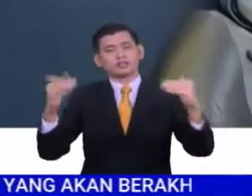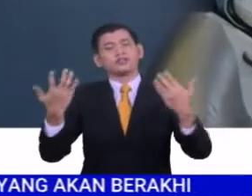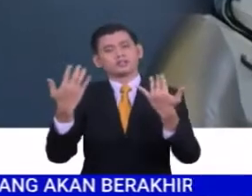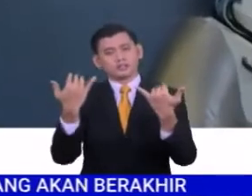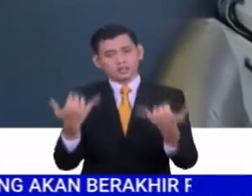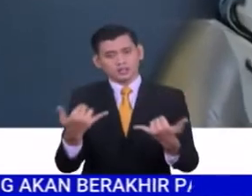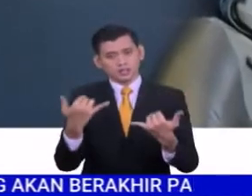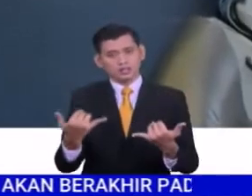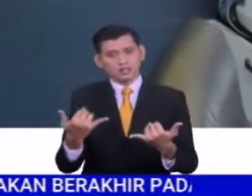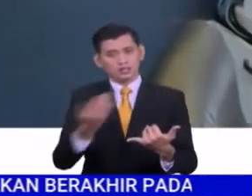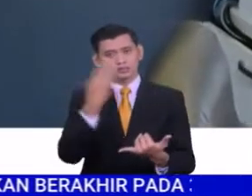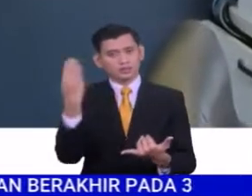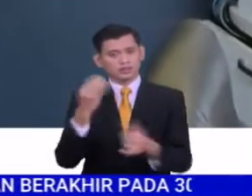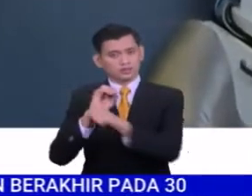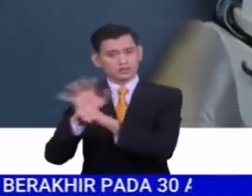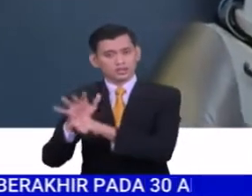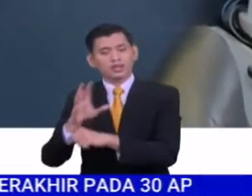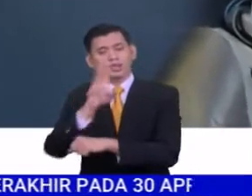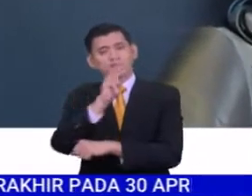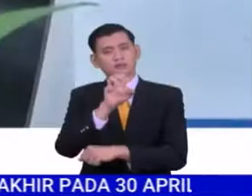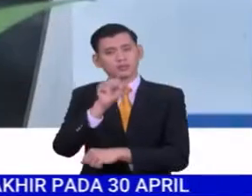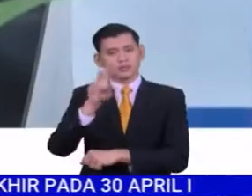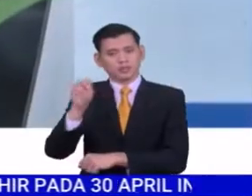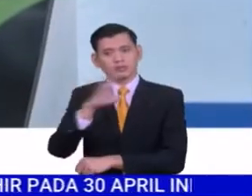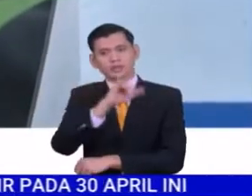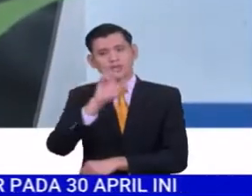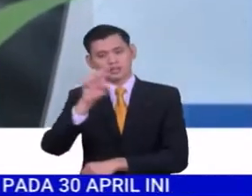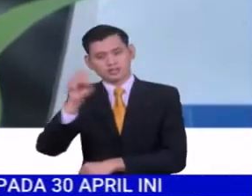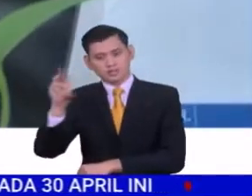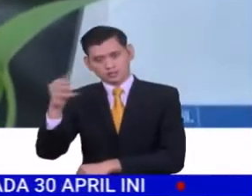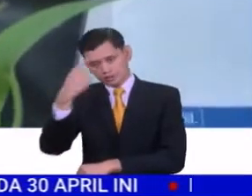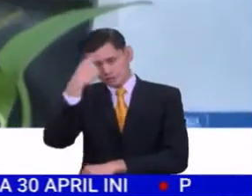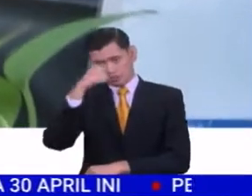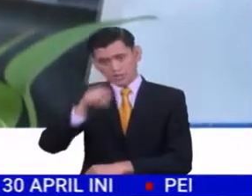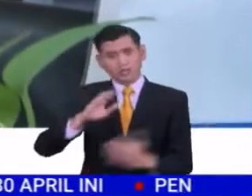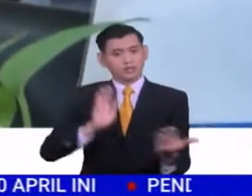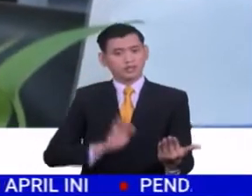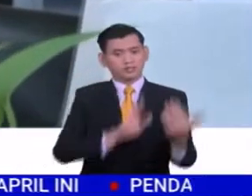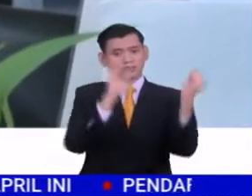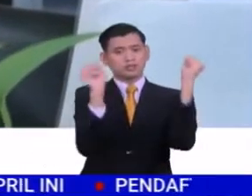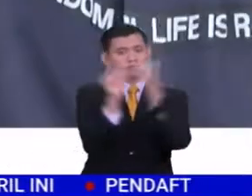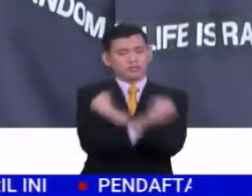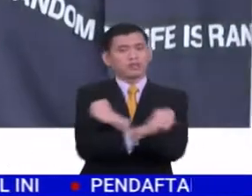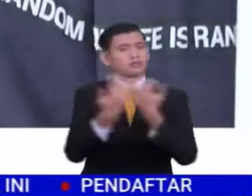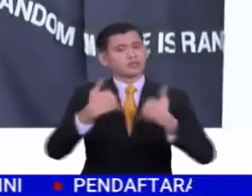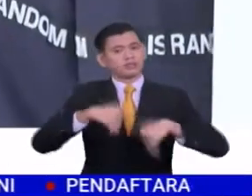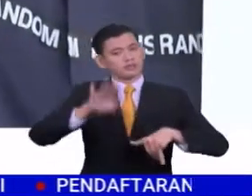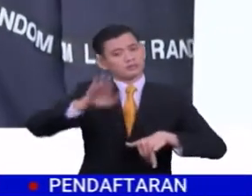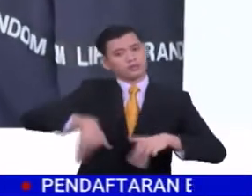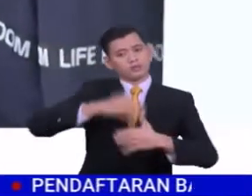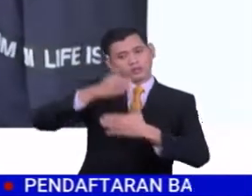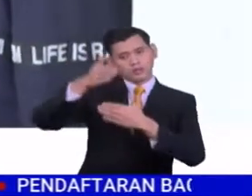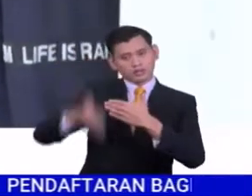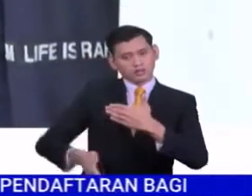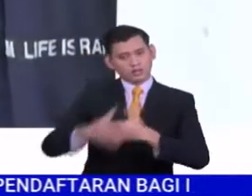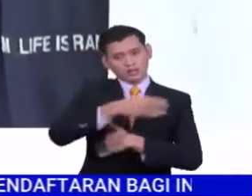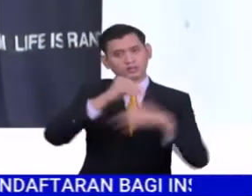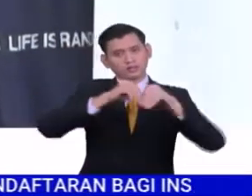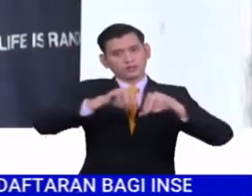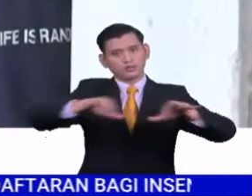perjuangan ISN dan Majlis Sukan Negara serta atlet untuk menempuhi cabaran ini masih belum berakhir walaupun kes